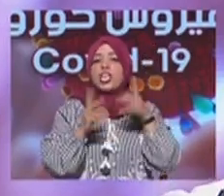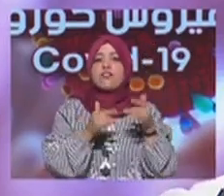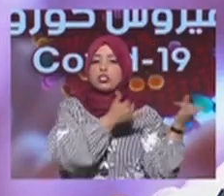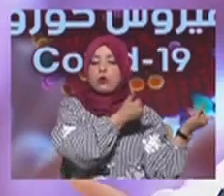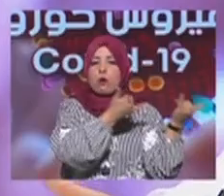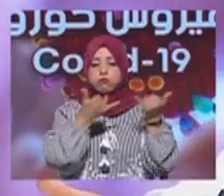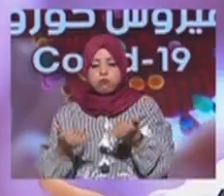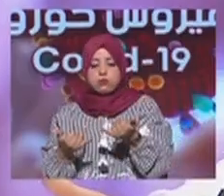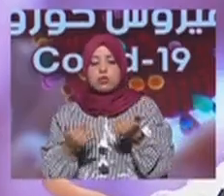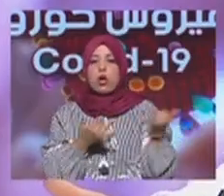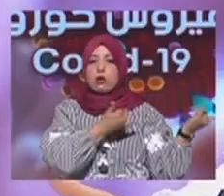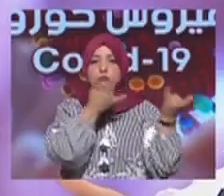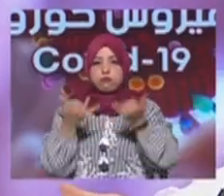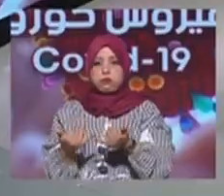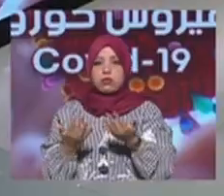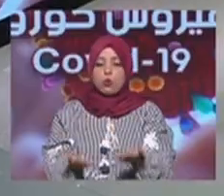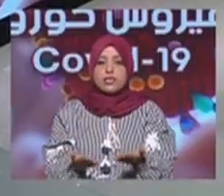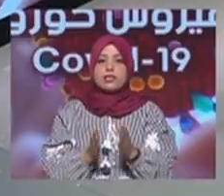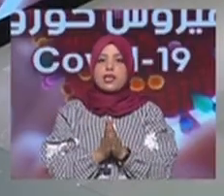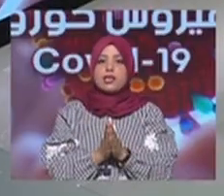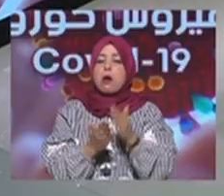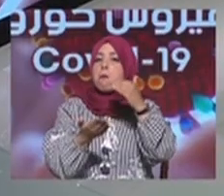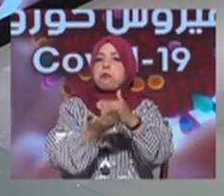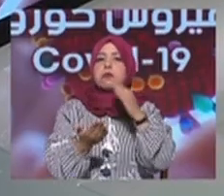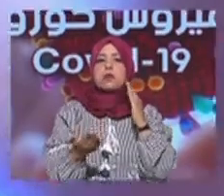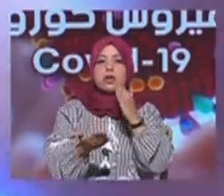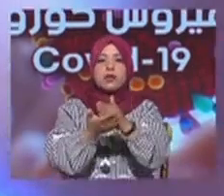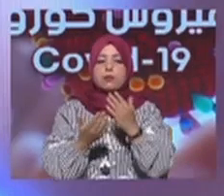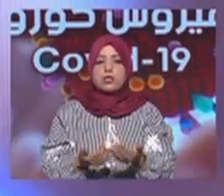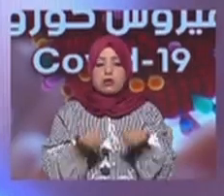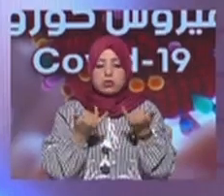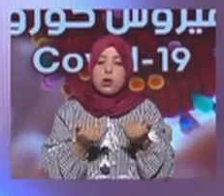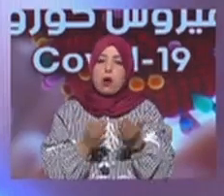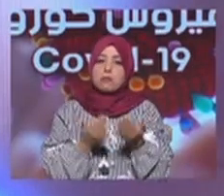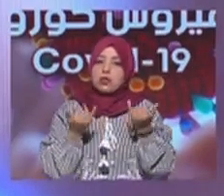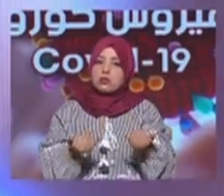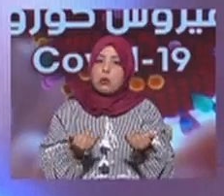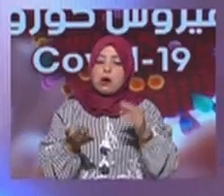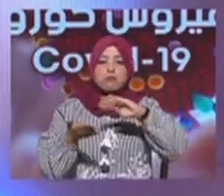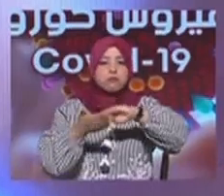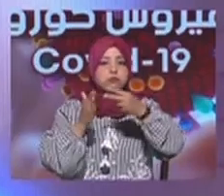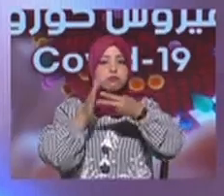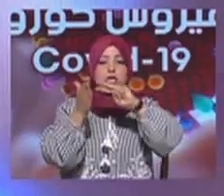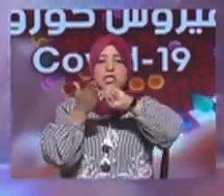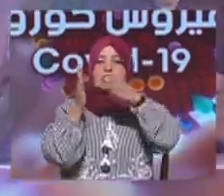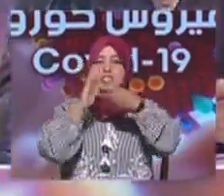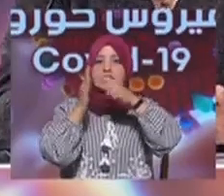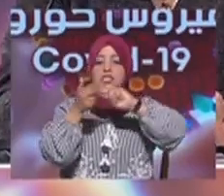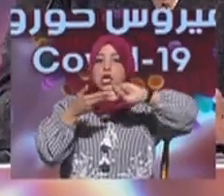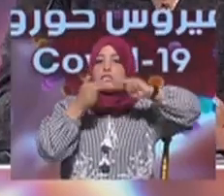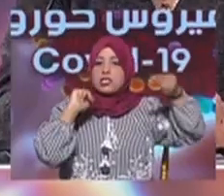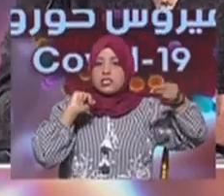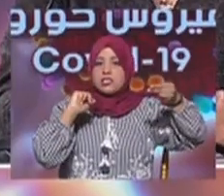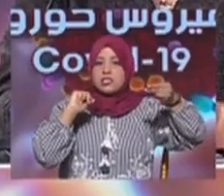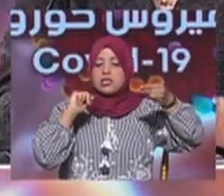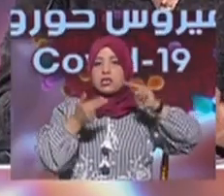العمل نتاعكم ما يقفش هوني. لا با دي تو، ما يقفش اكزاكتومون، معناتها تو بدينا بالخطر التكنيك اللي عندنا البيرمي لو سيكونساج بارسييل.